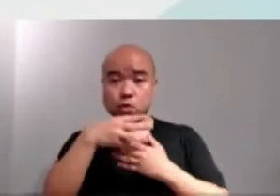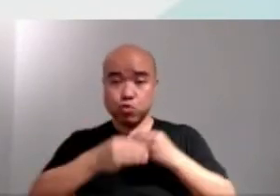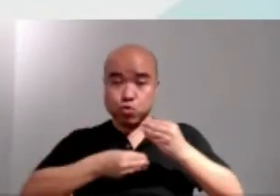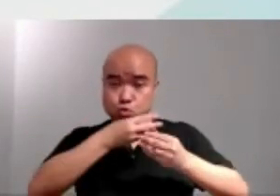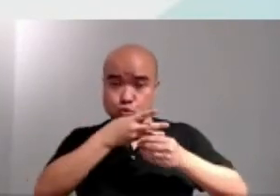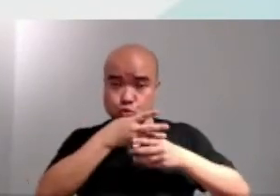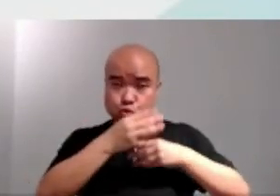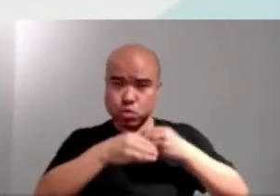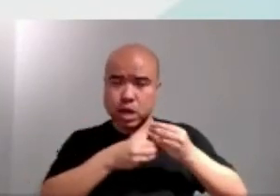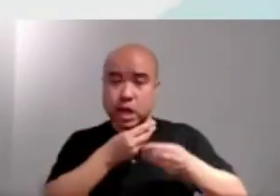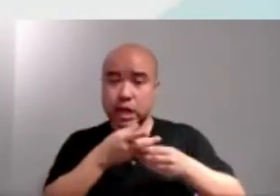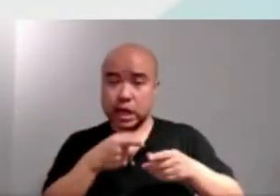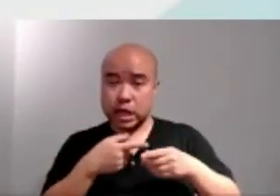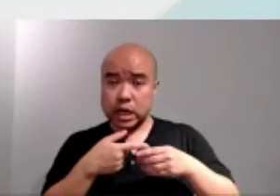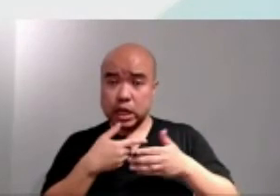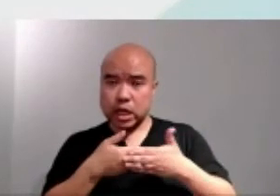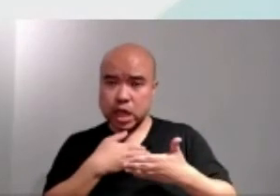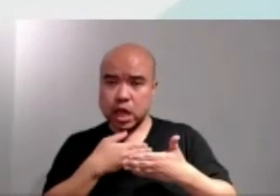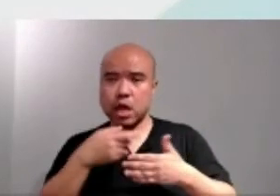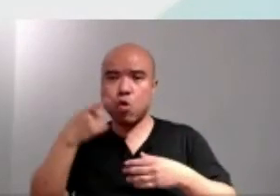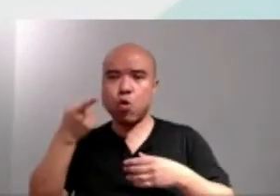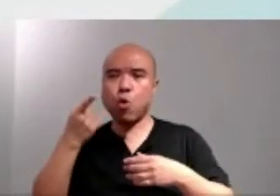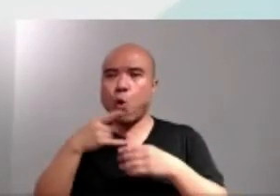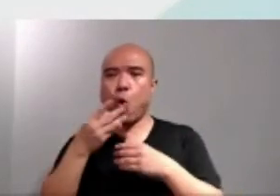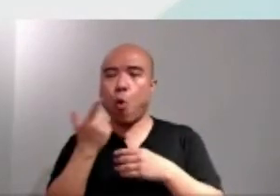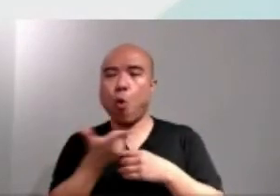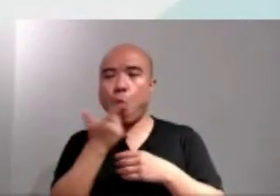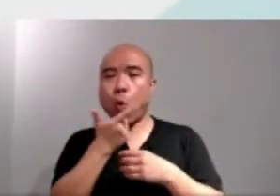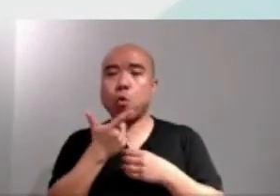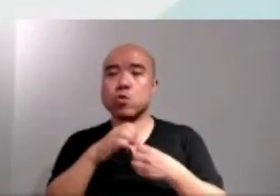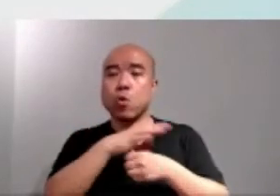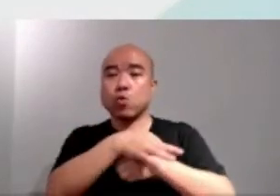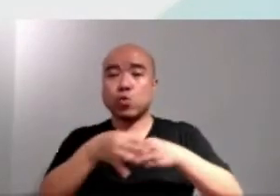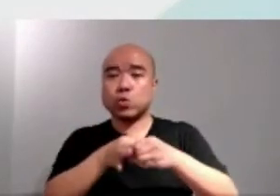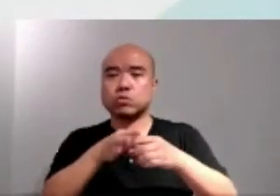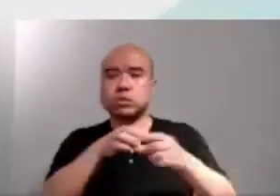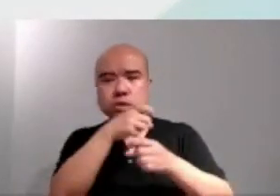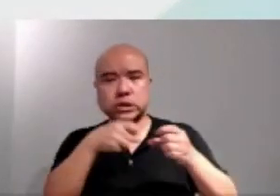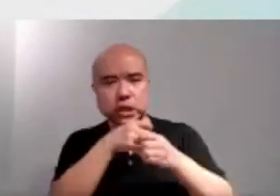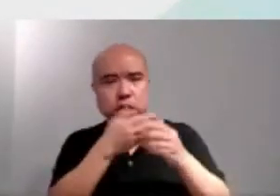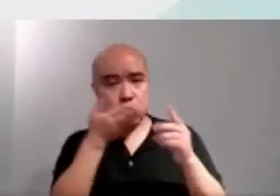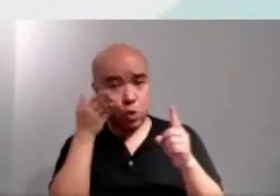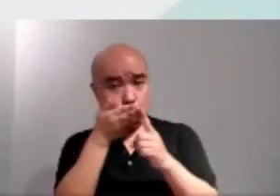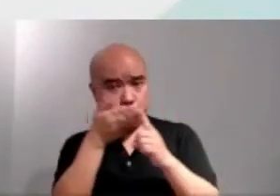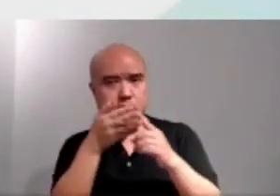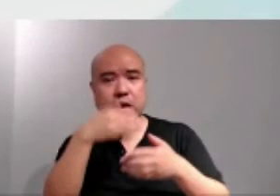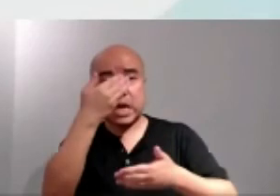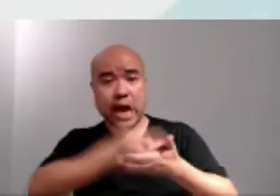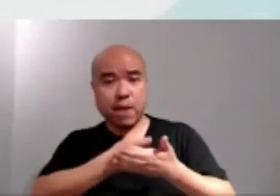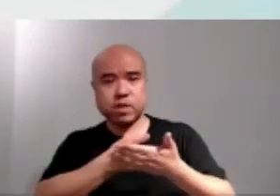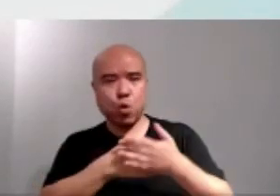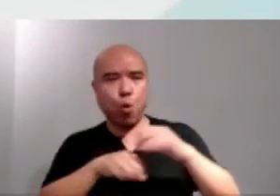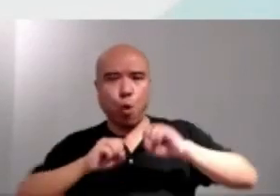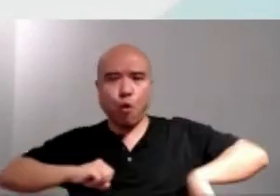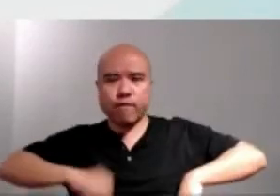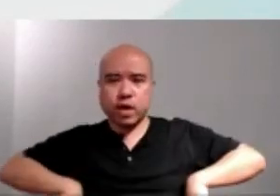近年多個國家咧探討 Zero Waste Economy 循環經濟，即係由製造一件產品開始，已經思考